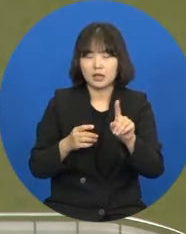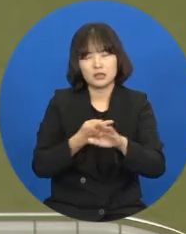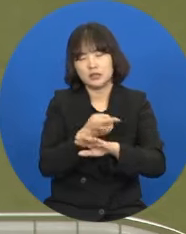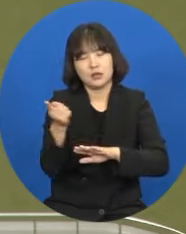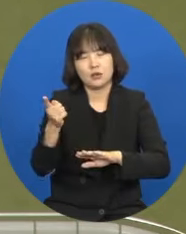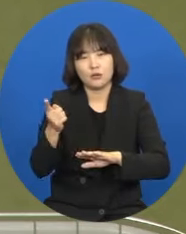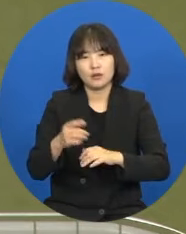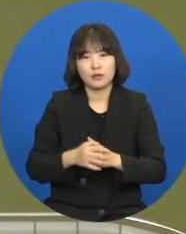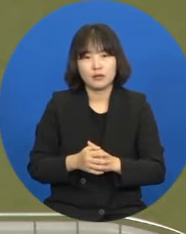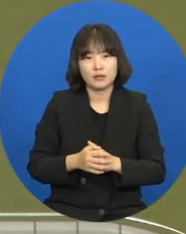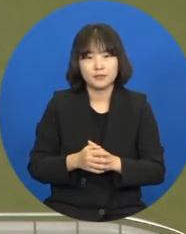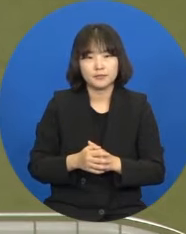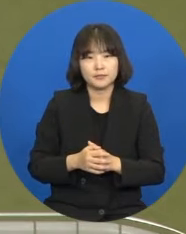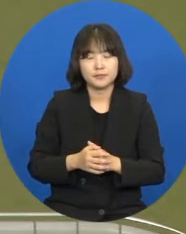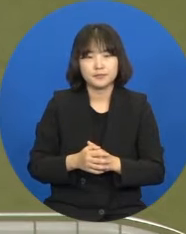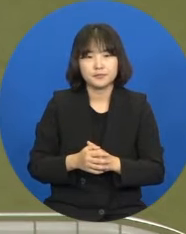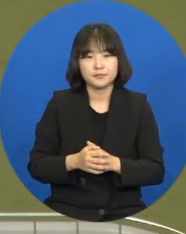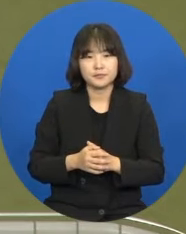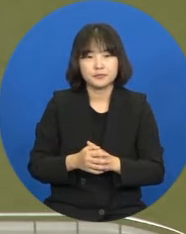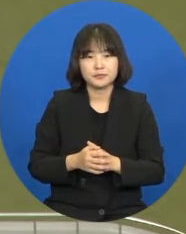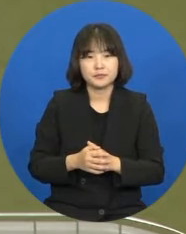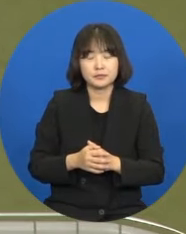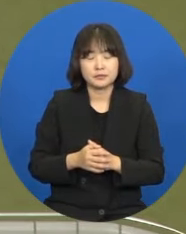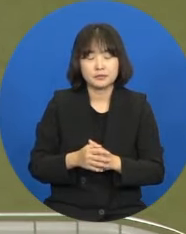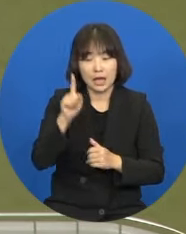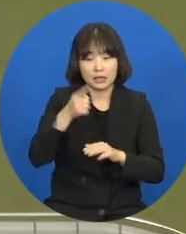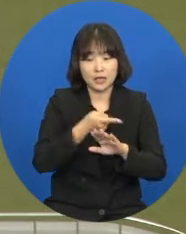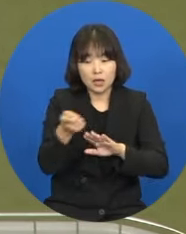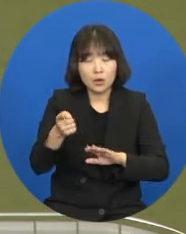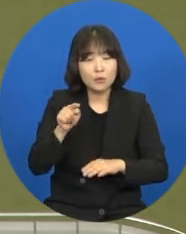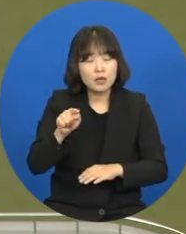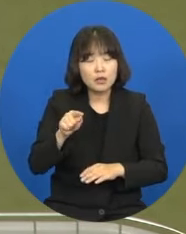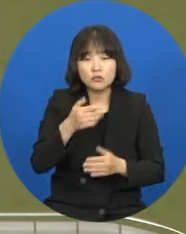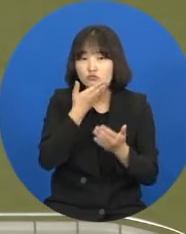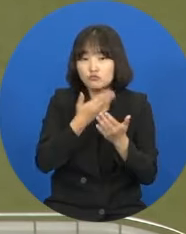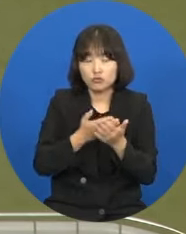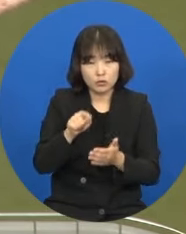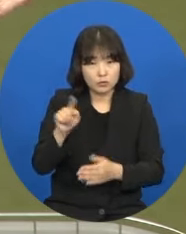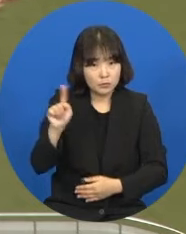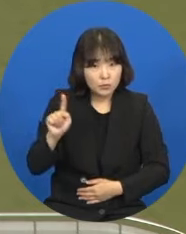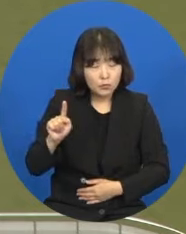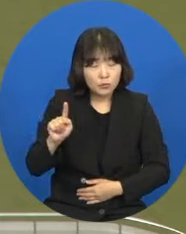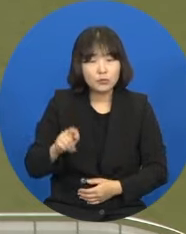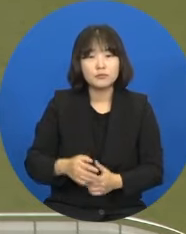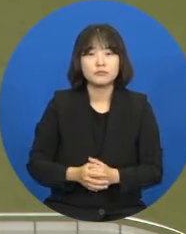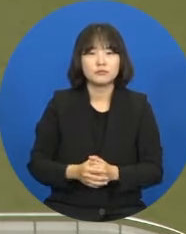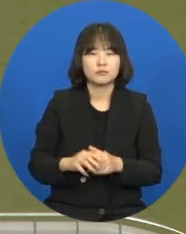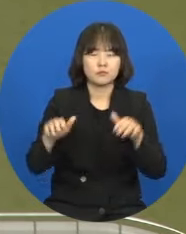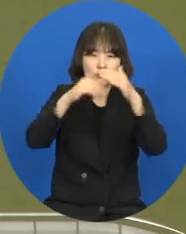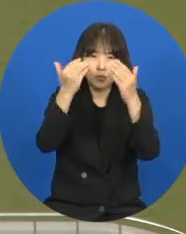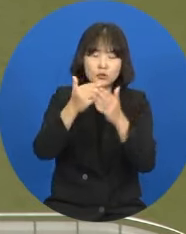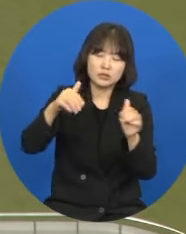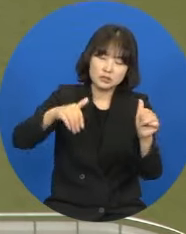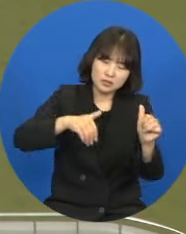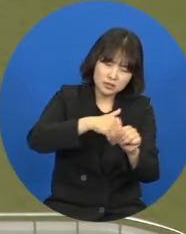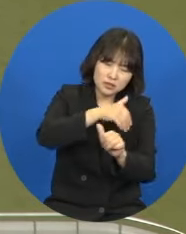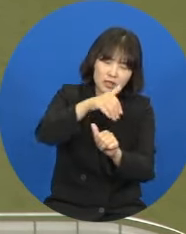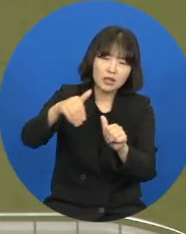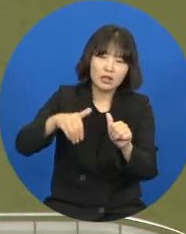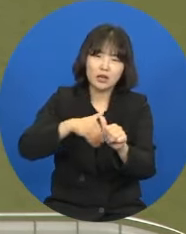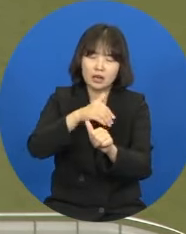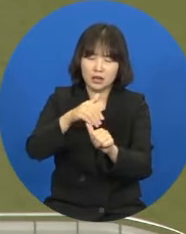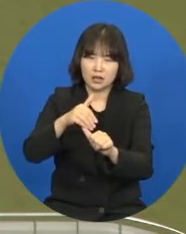우리의 오늘 본문의 포인트가 되겠습니다 단 하나를 외하 모든 상황과 여권과 주위